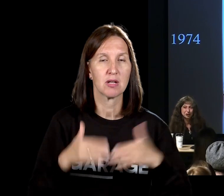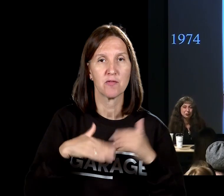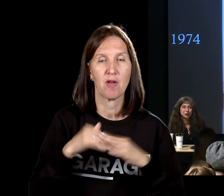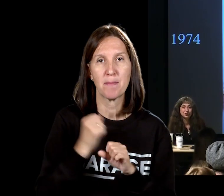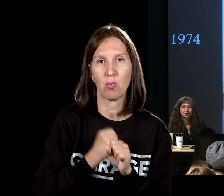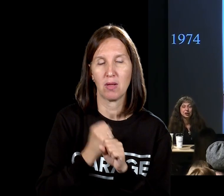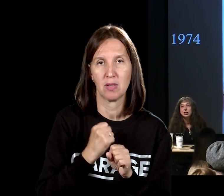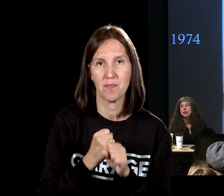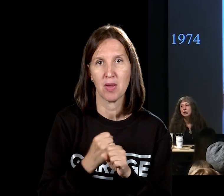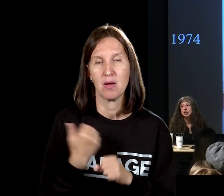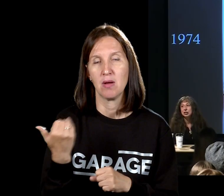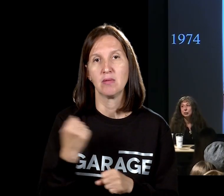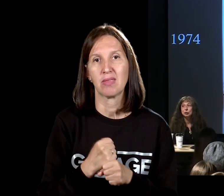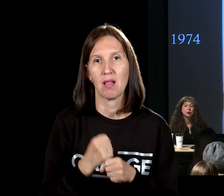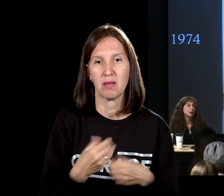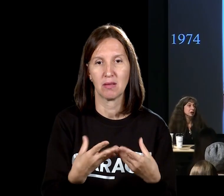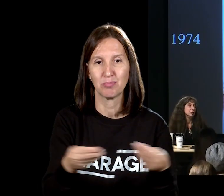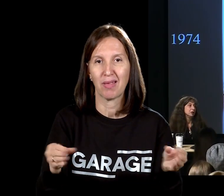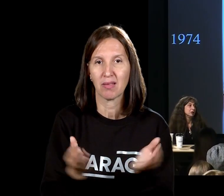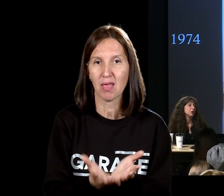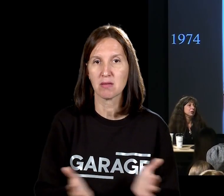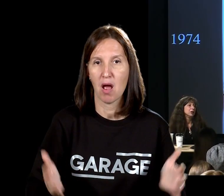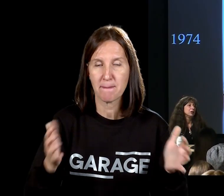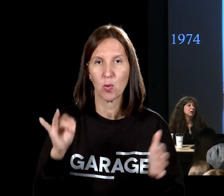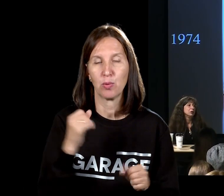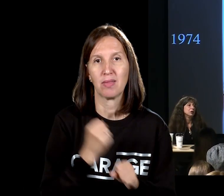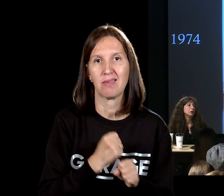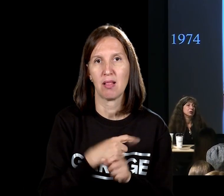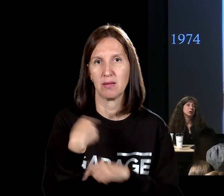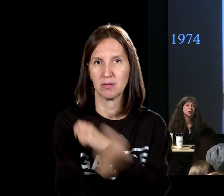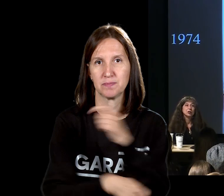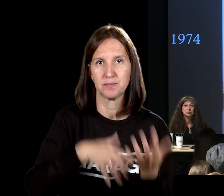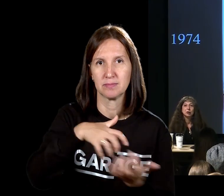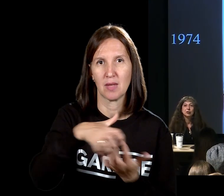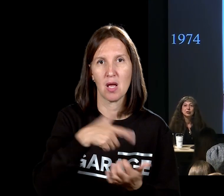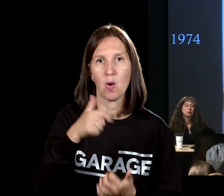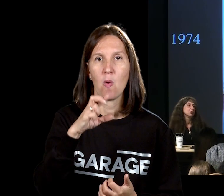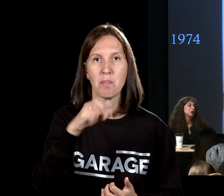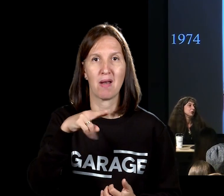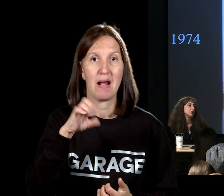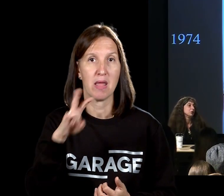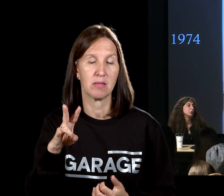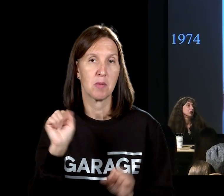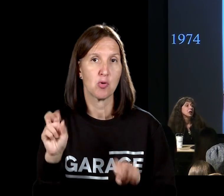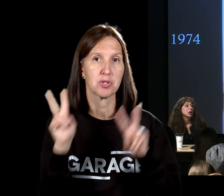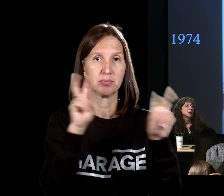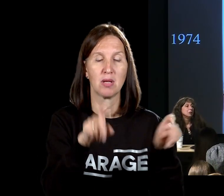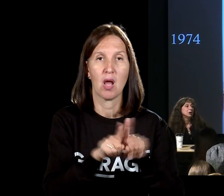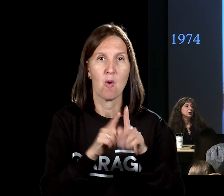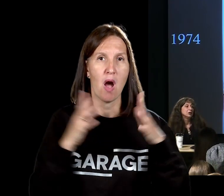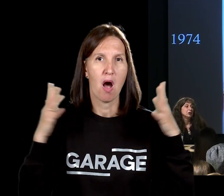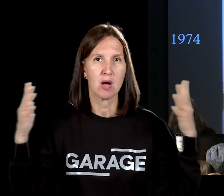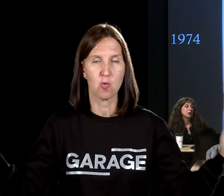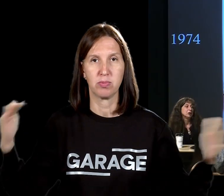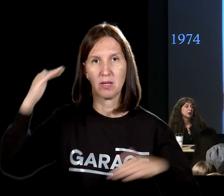декоративно-прикладными форматами. Он делает керамику и делает гобелены. И вот этот вот, не знаю, гобелен, как это можно назвать, огромный,